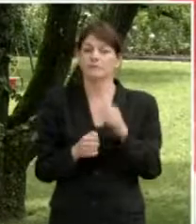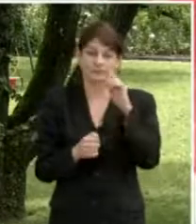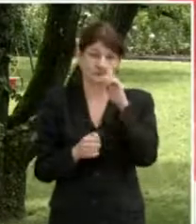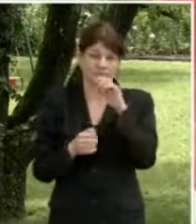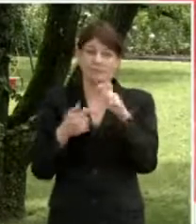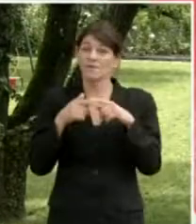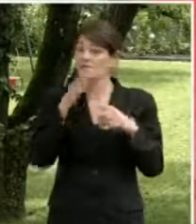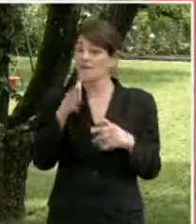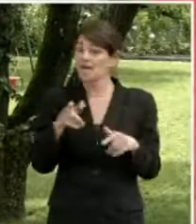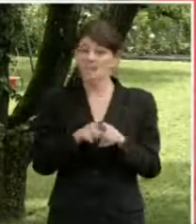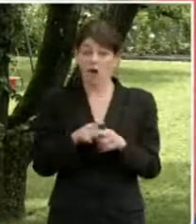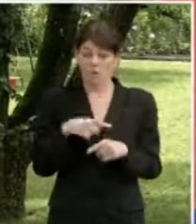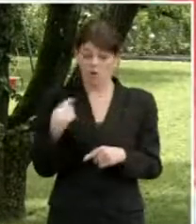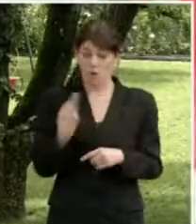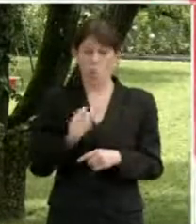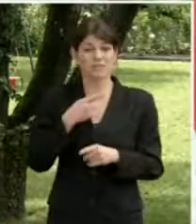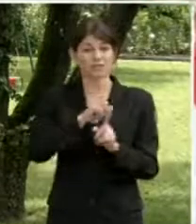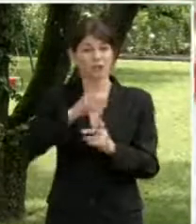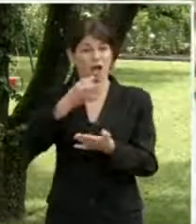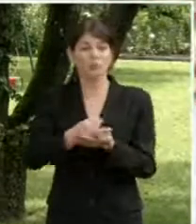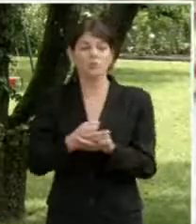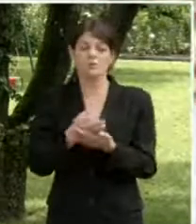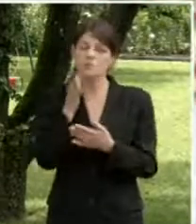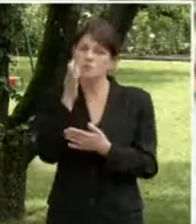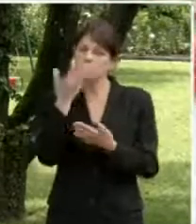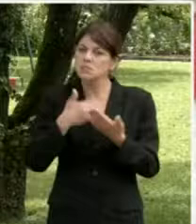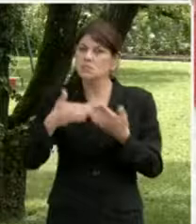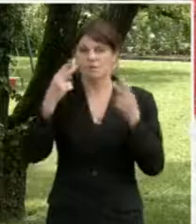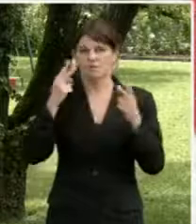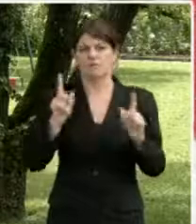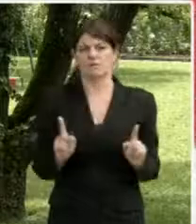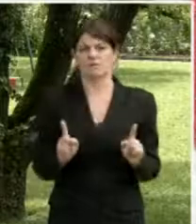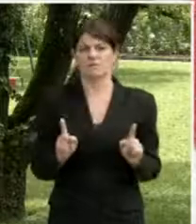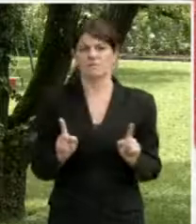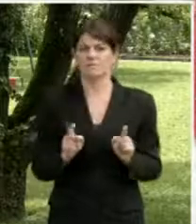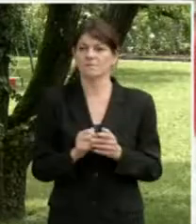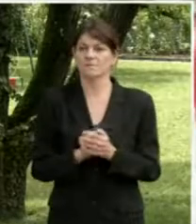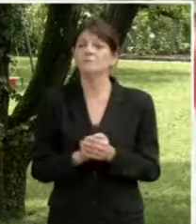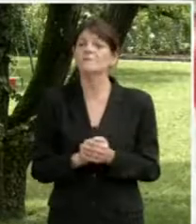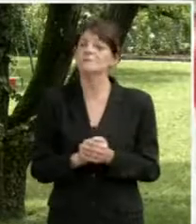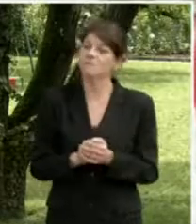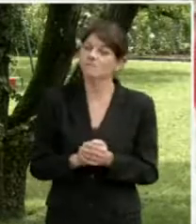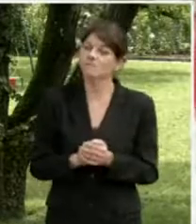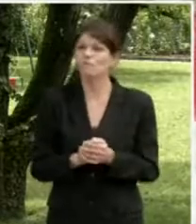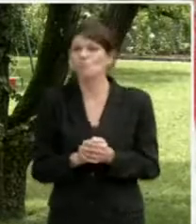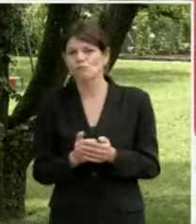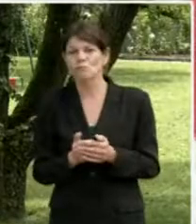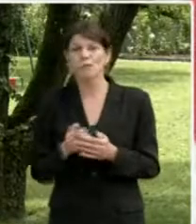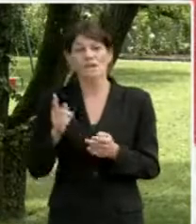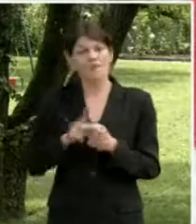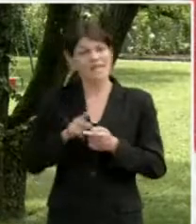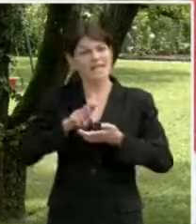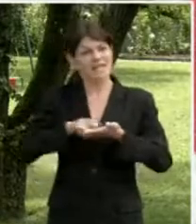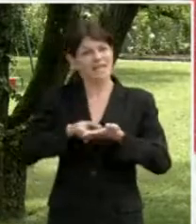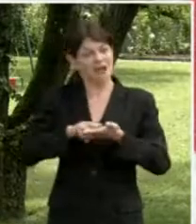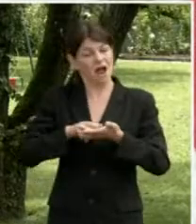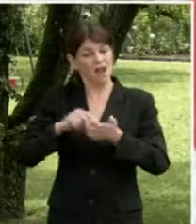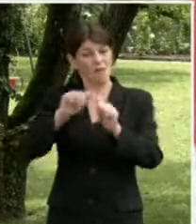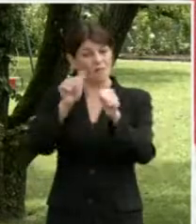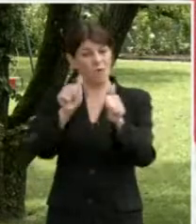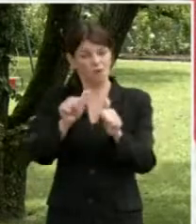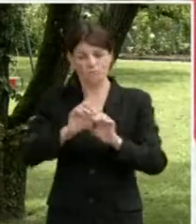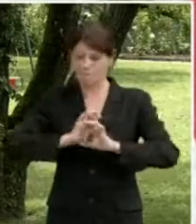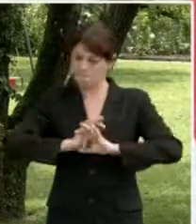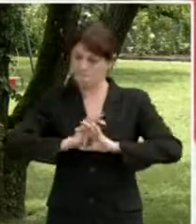es außerdem für unseren Standort ganz entscheidend sein, über eine auch in digitaler Hinsicht